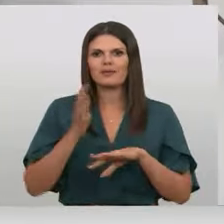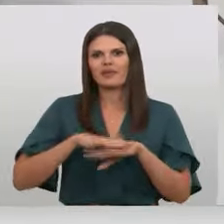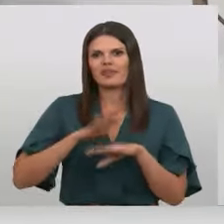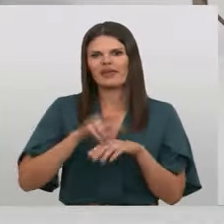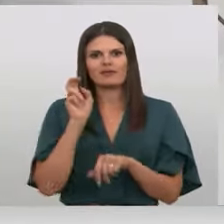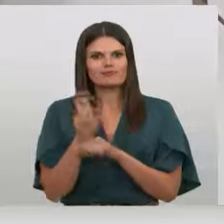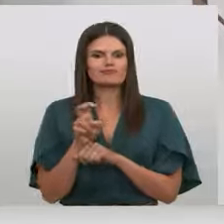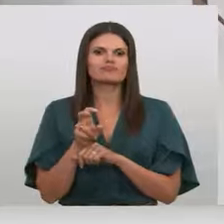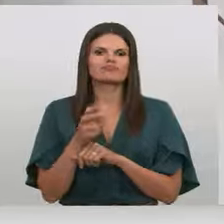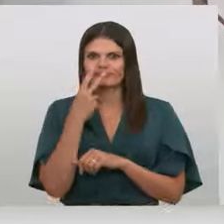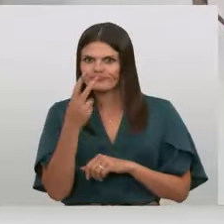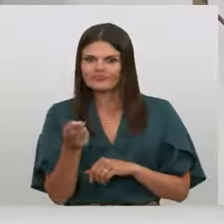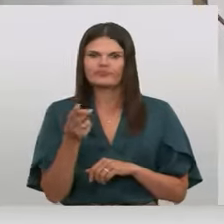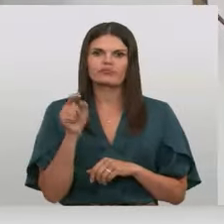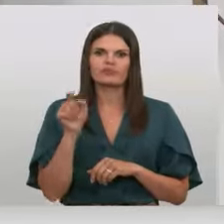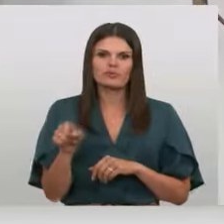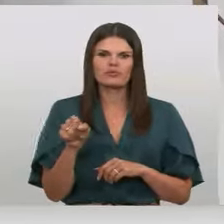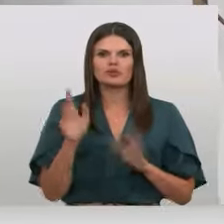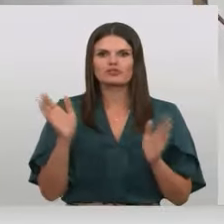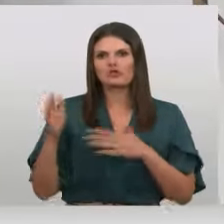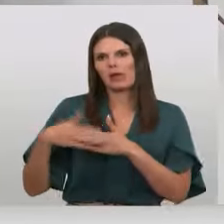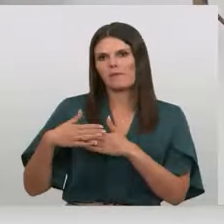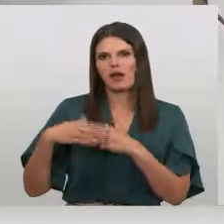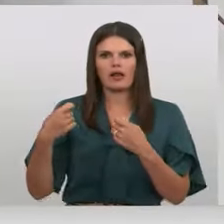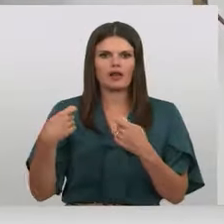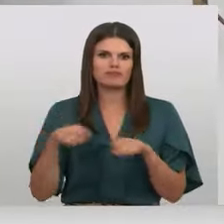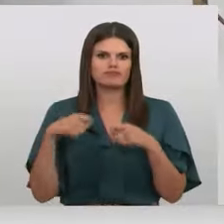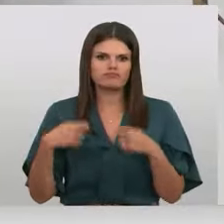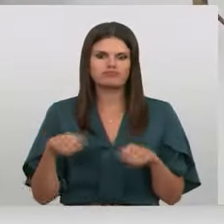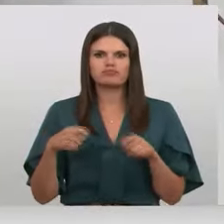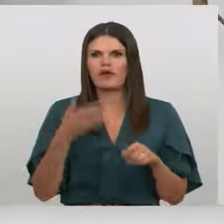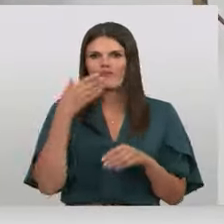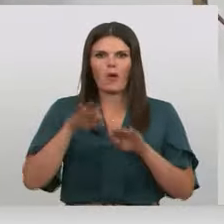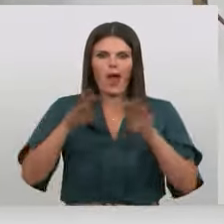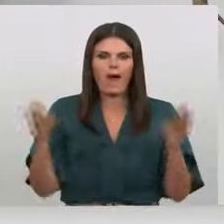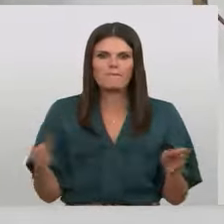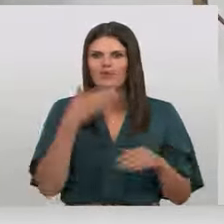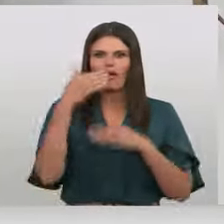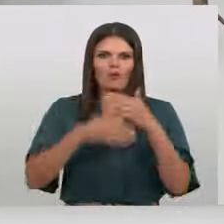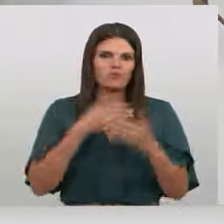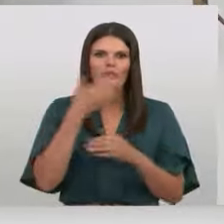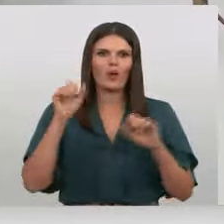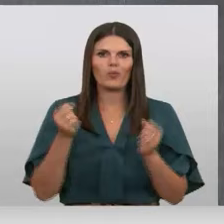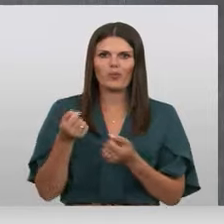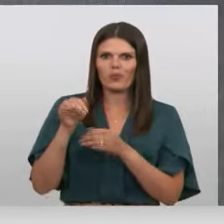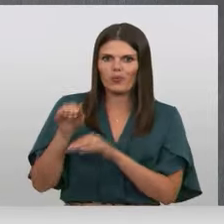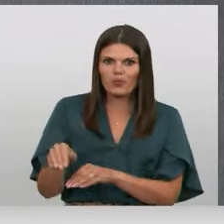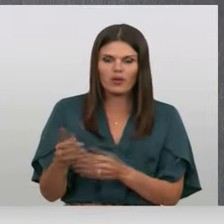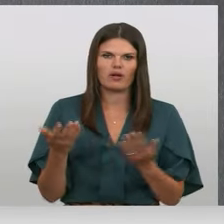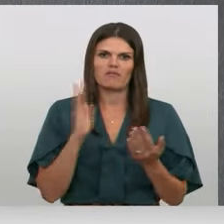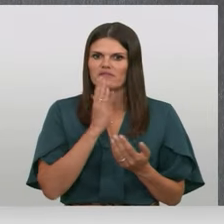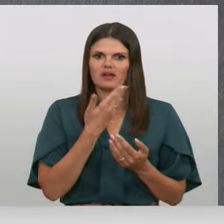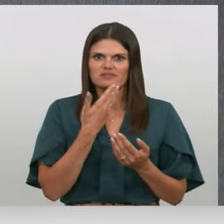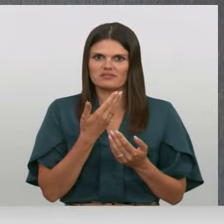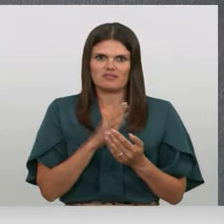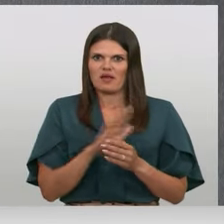tirdziņiem, konstatē, ka ceļa malā tirgo neaplāts, neiesaiņots produkts, neatvēsināts produkts. Vasarā nebūs